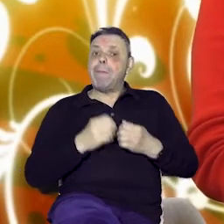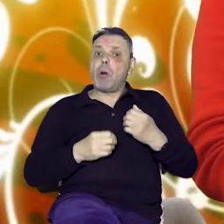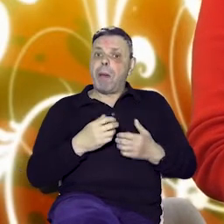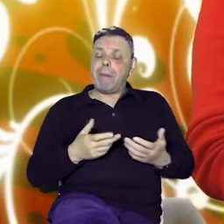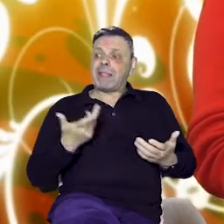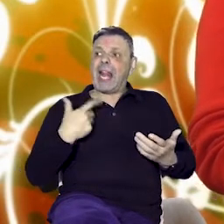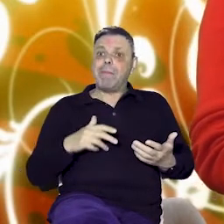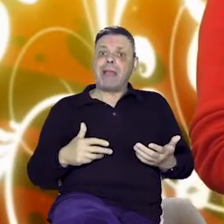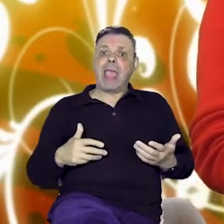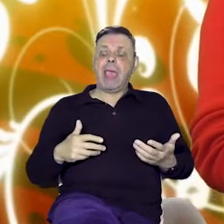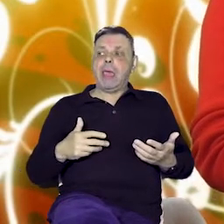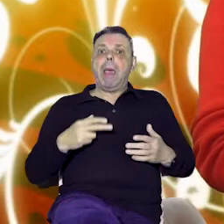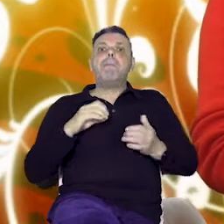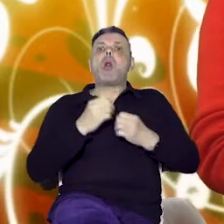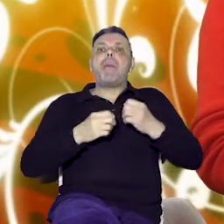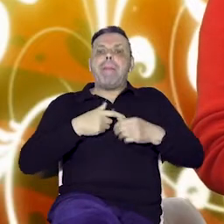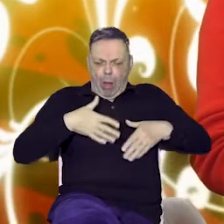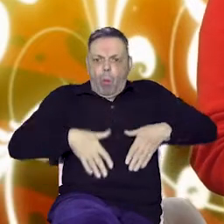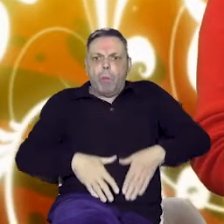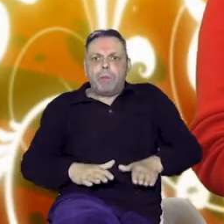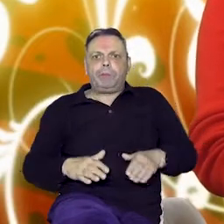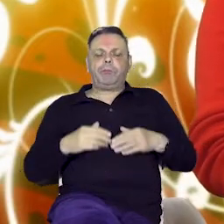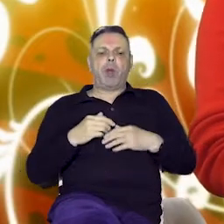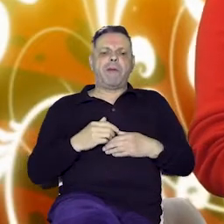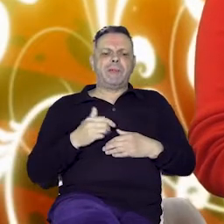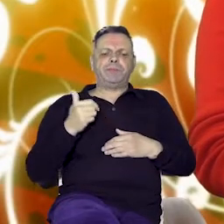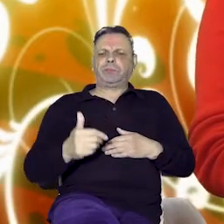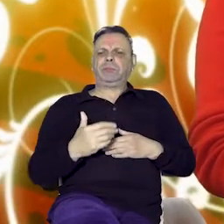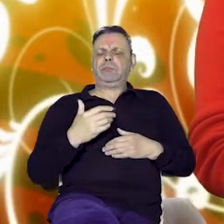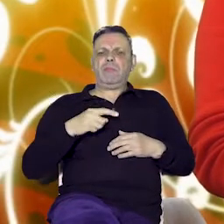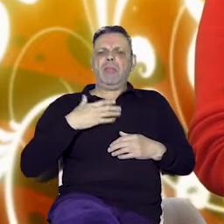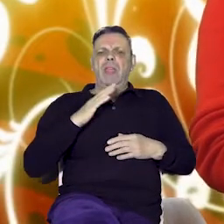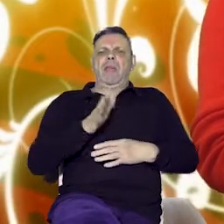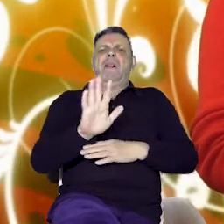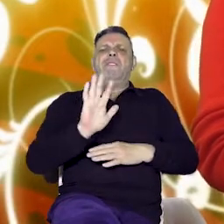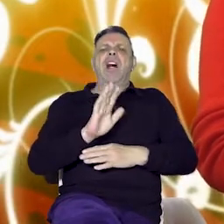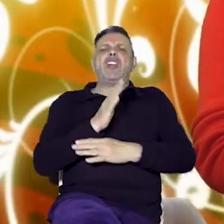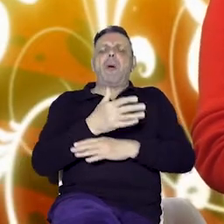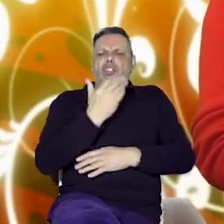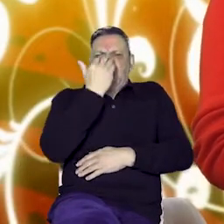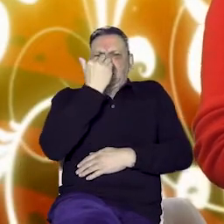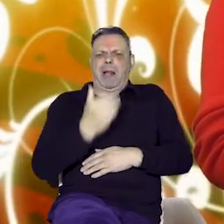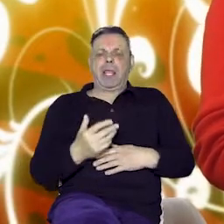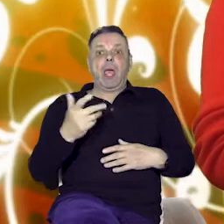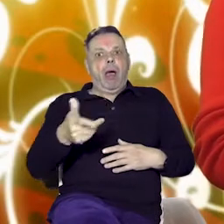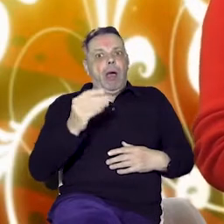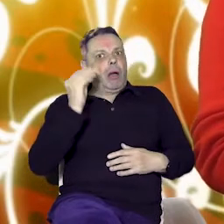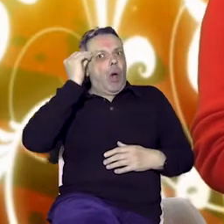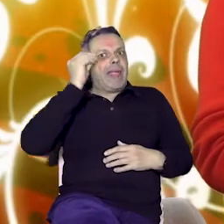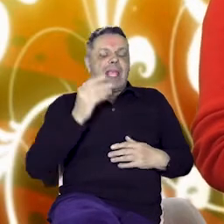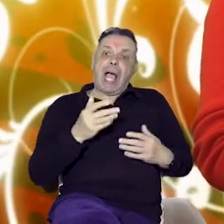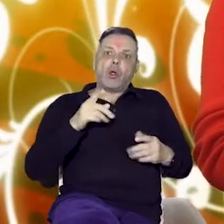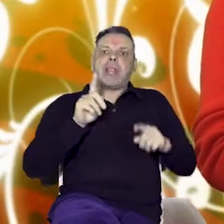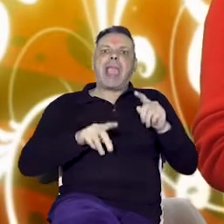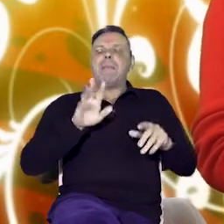poremećaj urotrakta. Znači, to je u stvari jedan smrdljivi urin, smrdljiva mokrača koja je indikator da